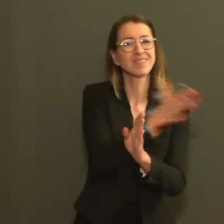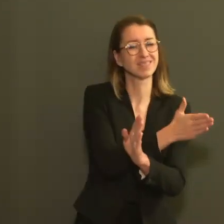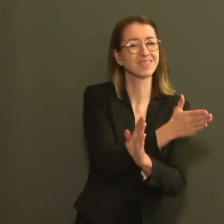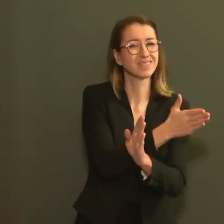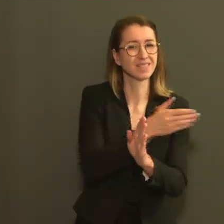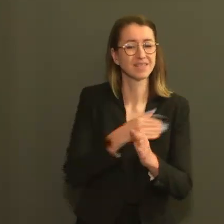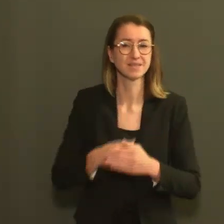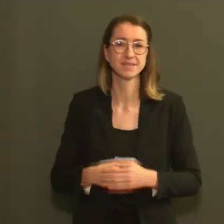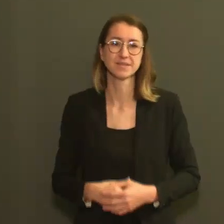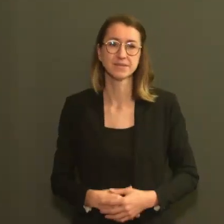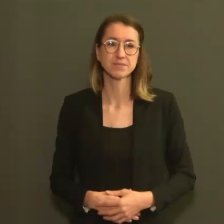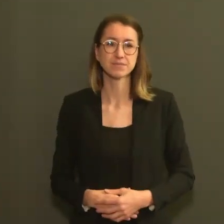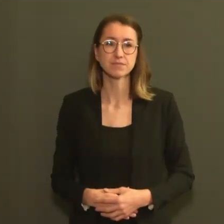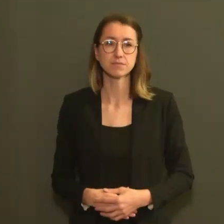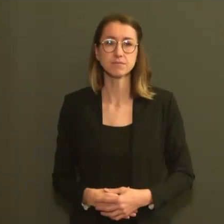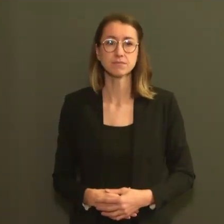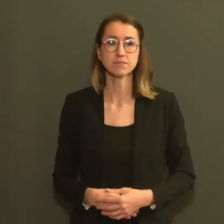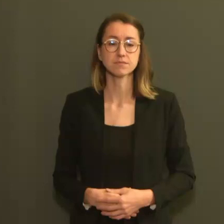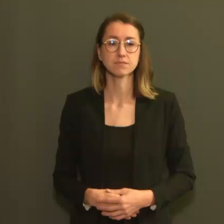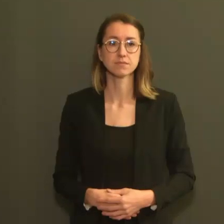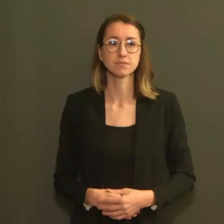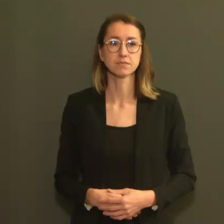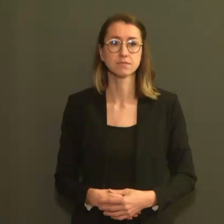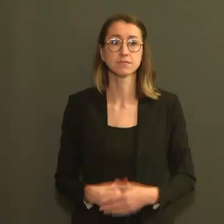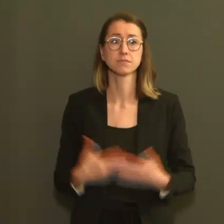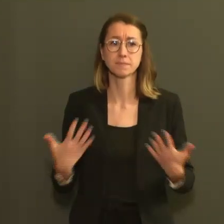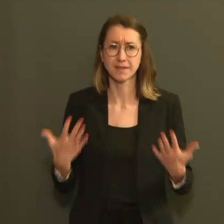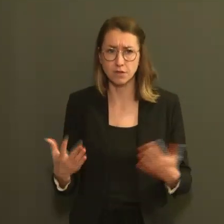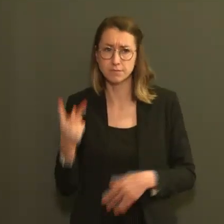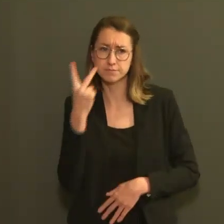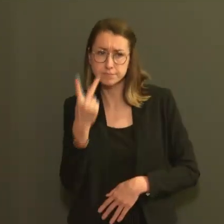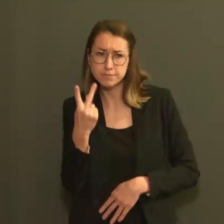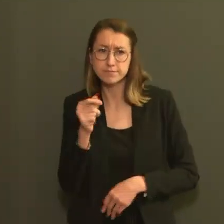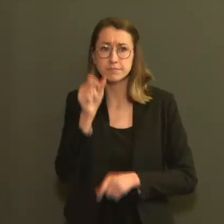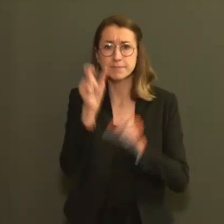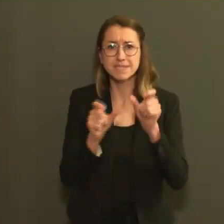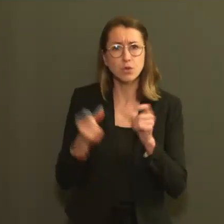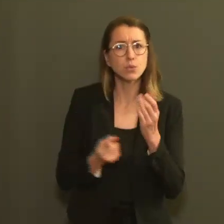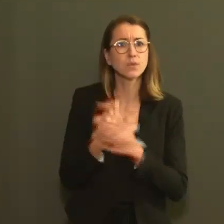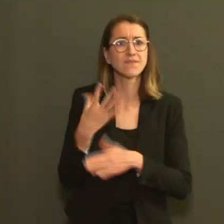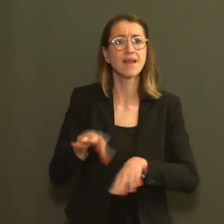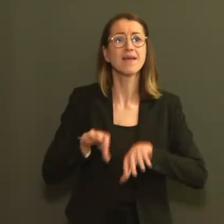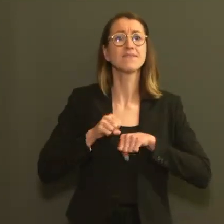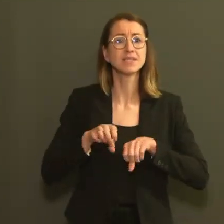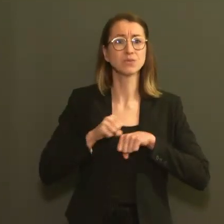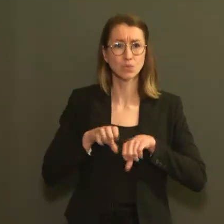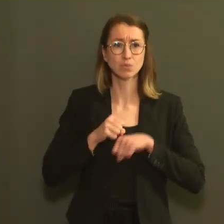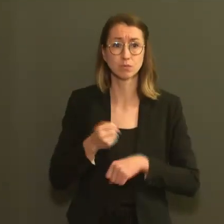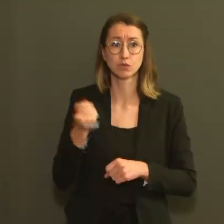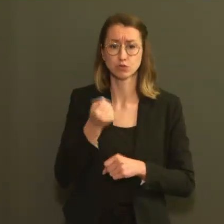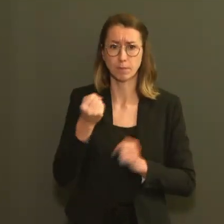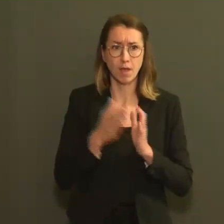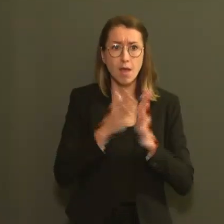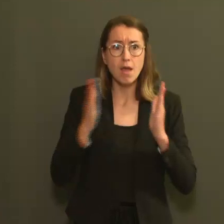Actuellement, le nombre d'infections, de nouvelles infections, double toutes les semaines, donc tous les 7